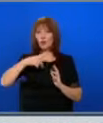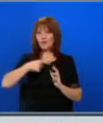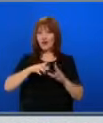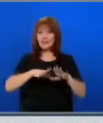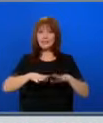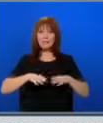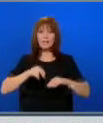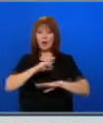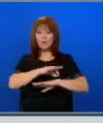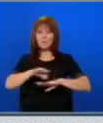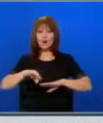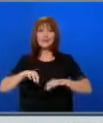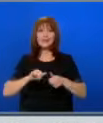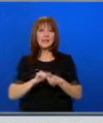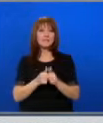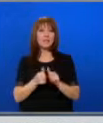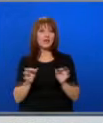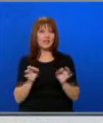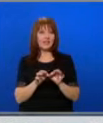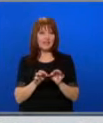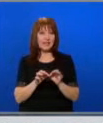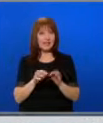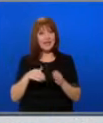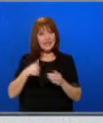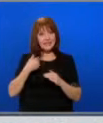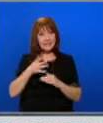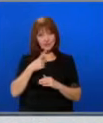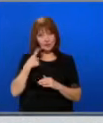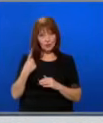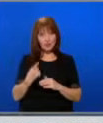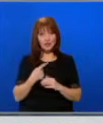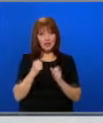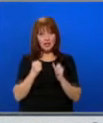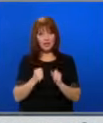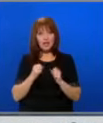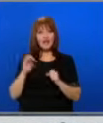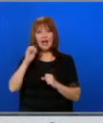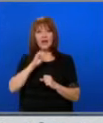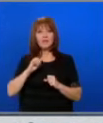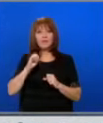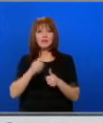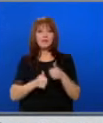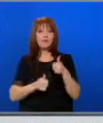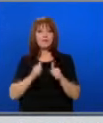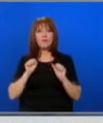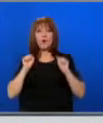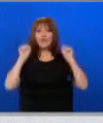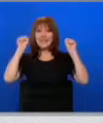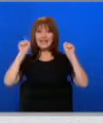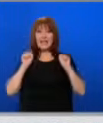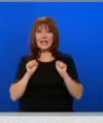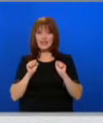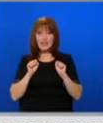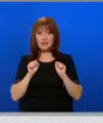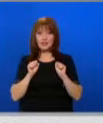на проектите на спортните федерации. У нас през следващата година предстои европейско първенство по вдигане на тежести. Според наши